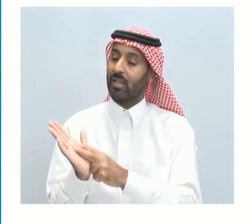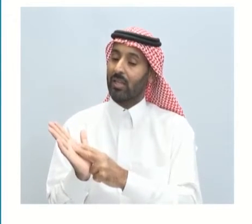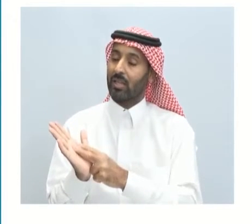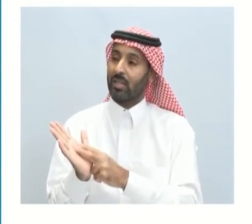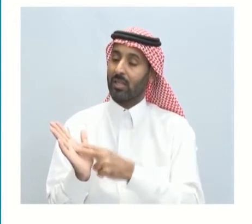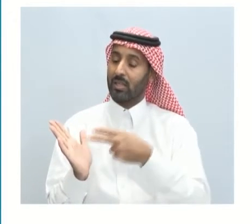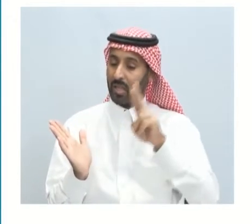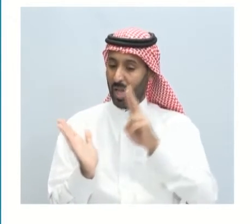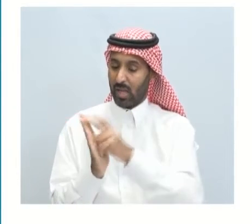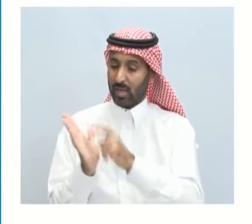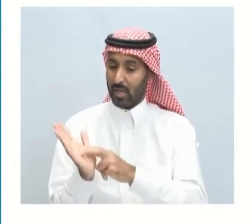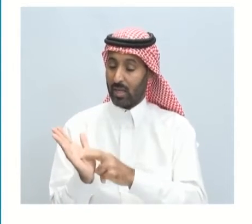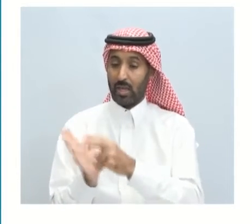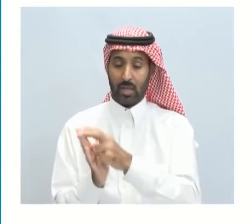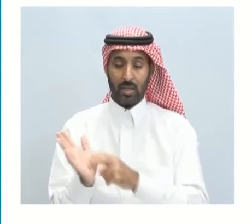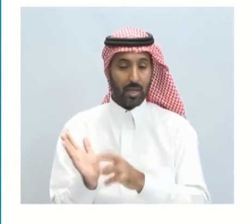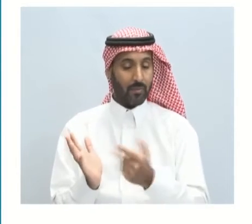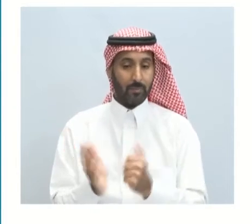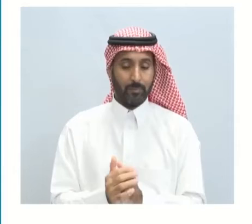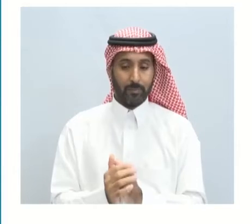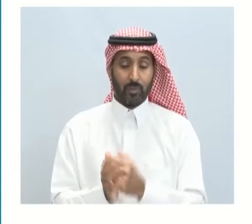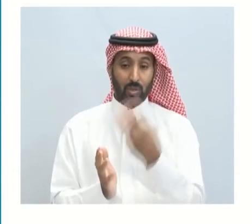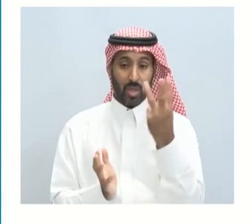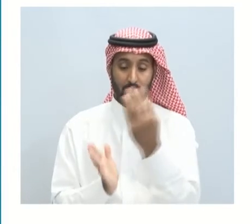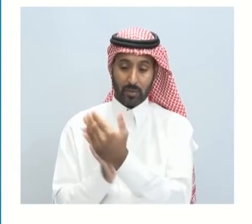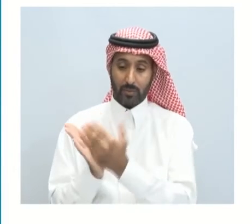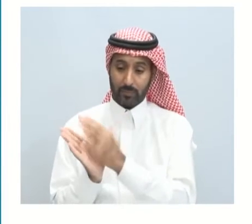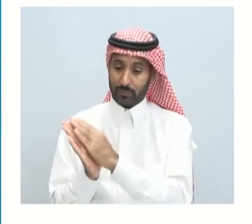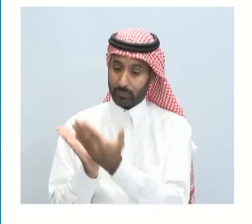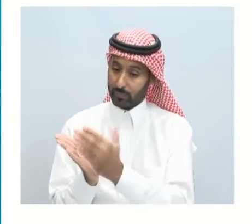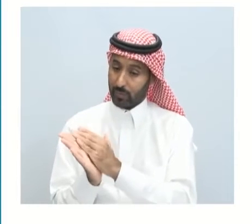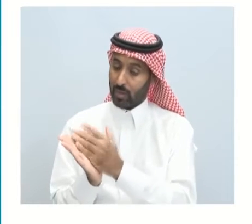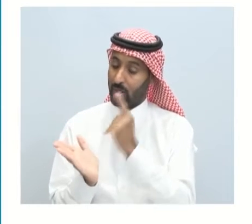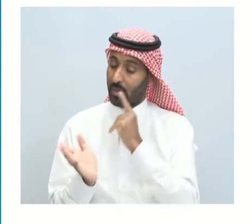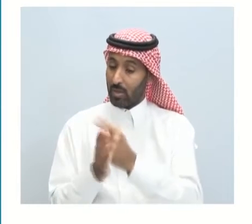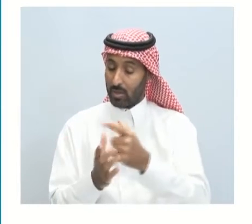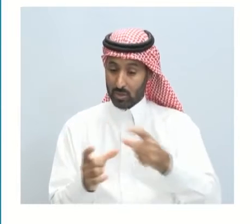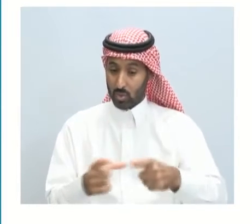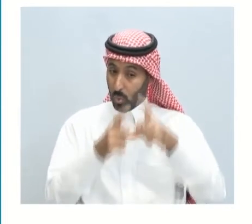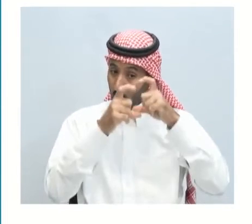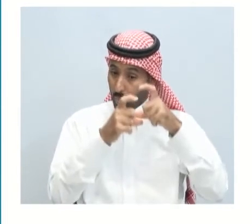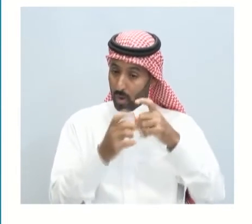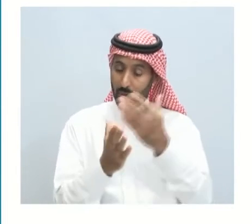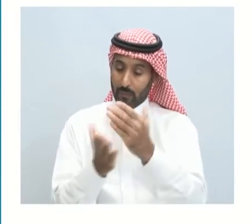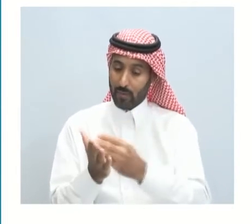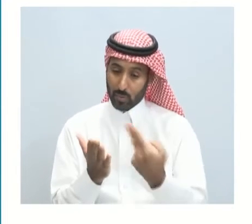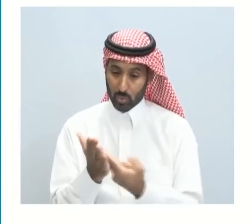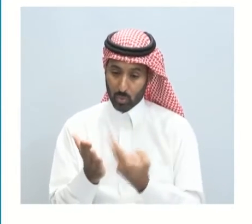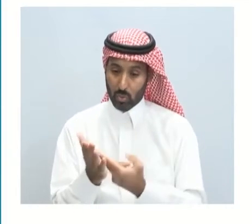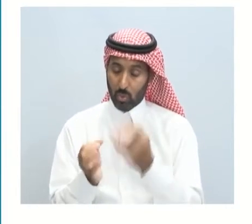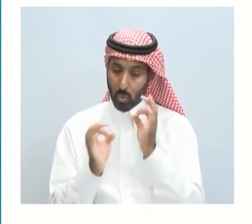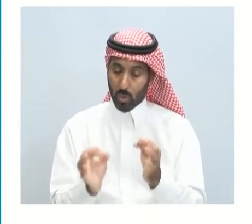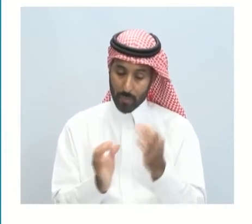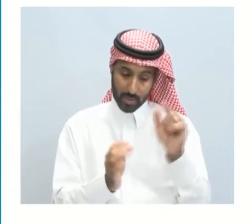تحديد المبدا في المشروع وان يتضمن خرائط وصور ورسوم